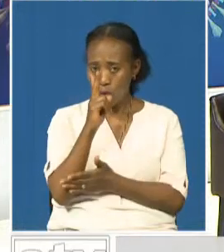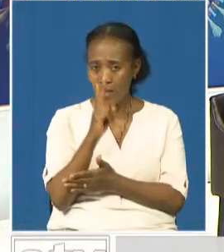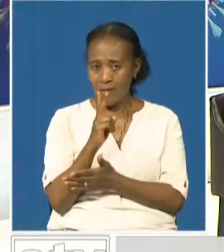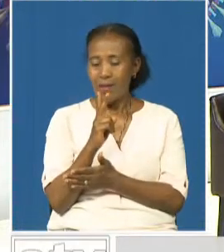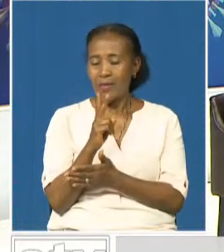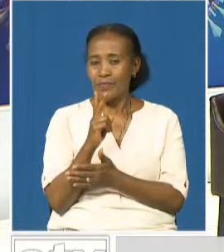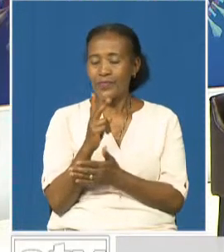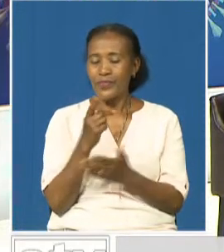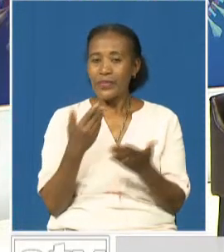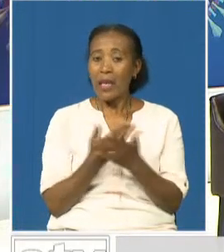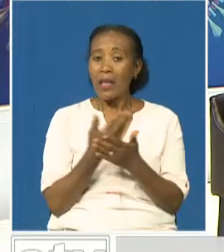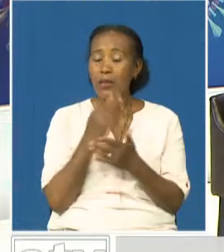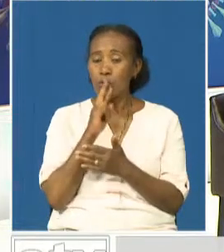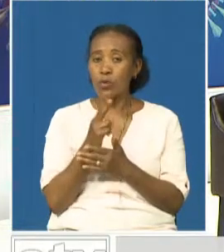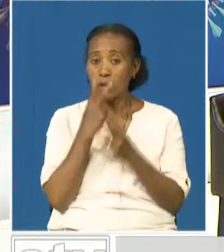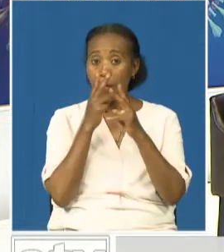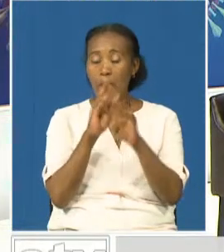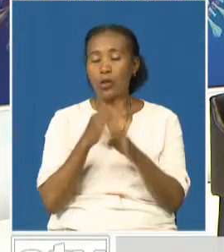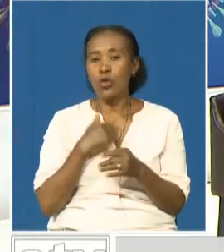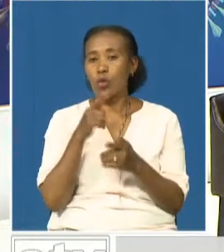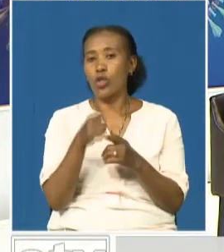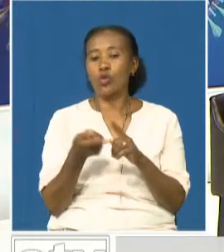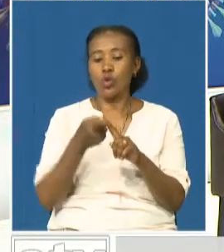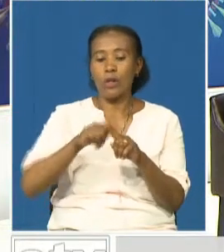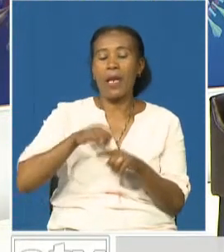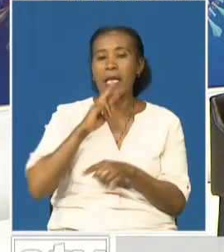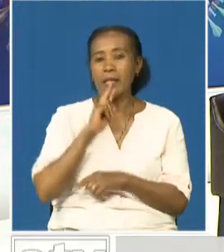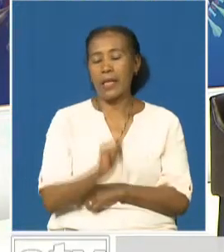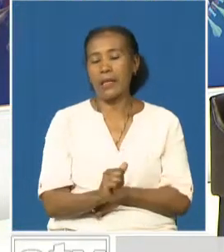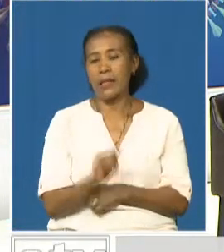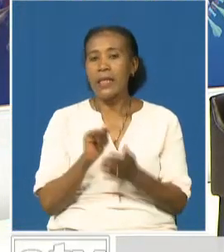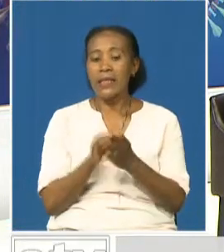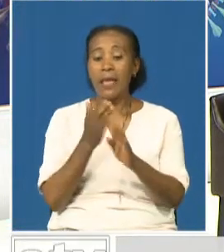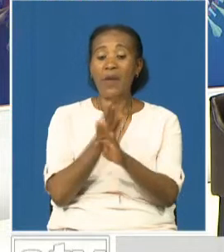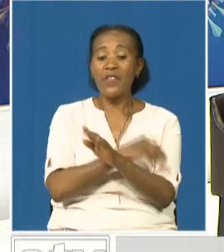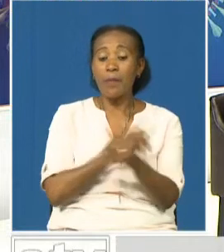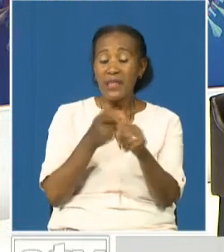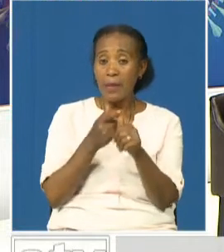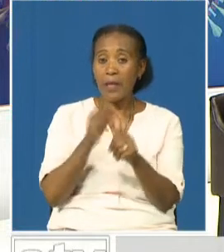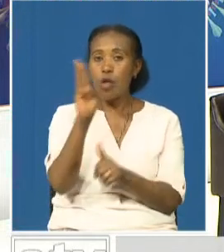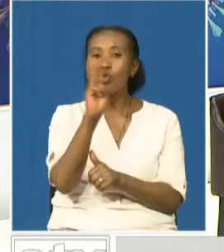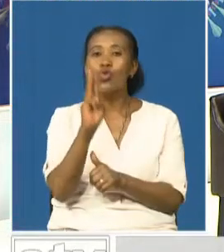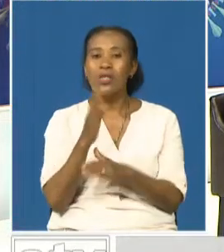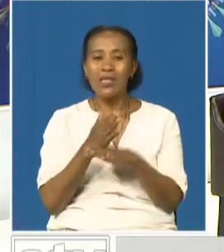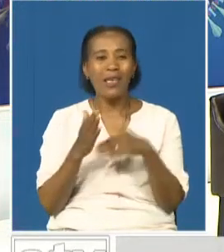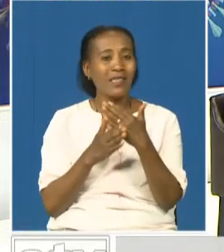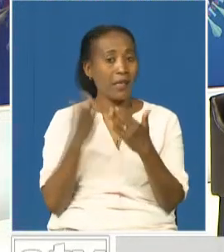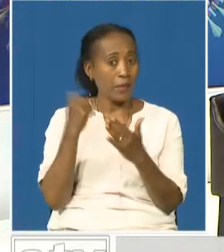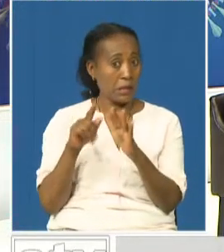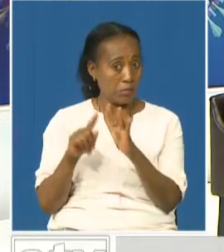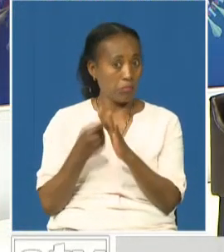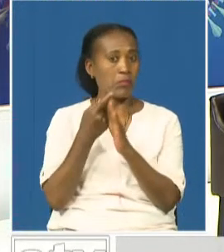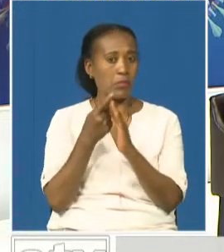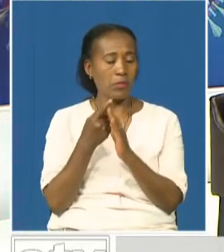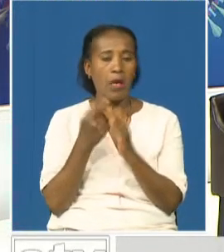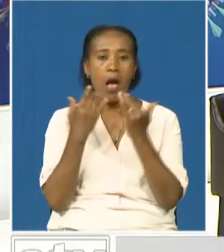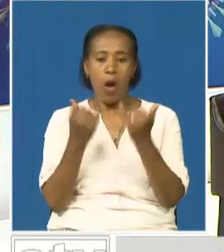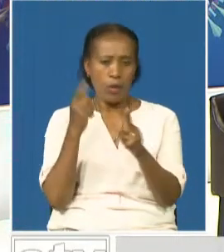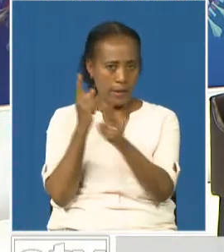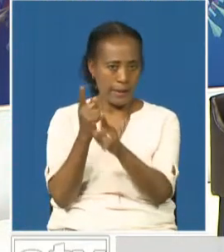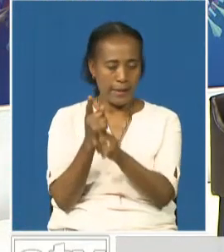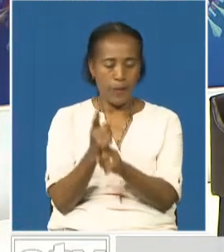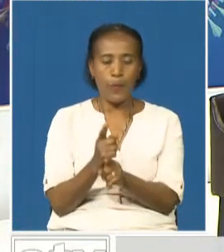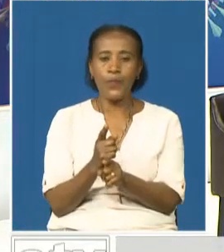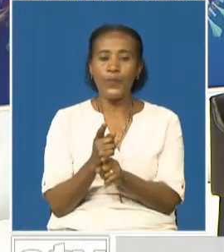ጥያቄዎችን ያነሱ አድማጮቻችን ተመልካቾቻችን አሉ ወደ እነሱ እንመለሳለን። ከዛ በፊት ግን መጀመሪያ በሱስ ደረጃ ላይ ያነሳናቸው ጉዳይ ነበር። አዎ ልክ